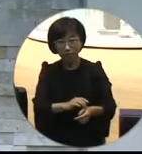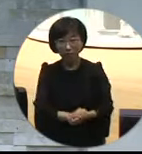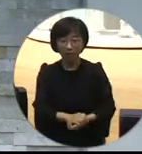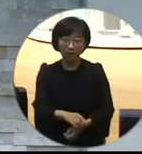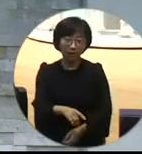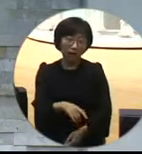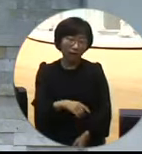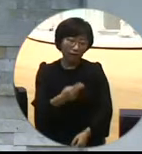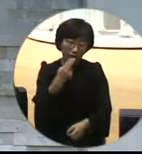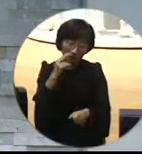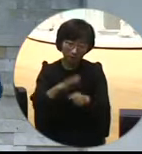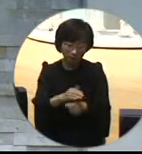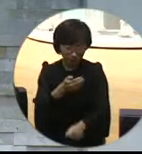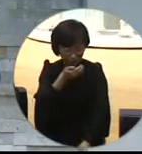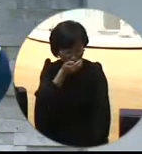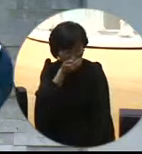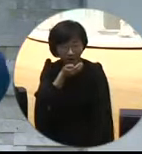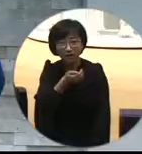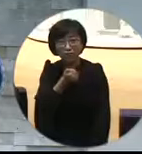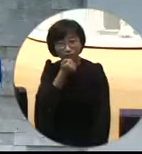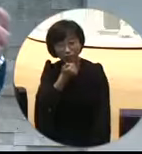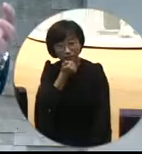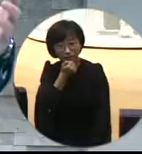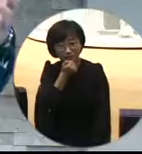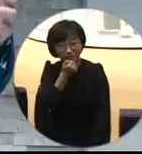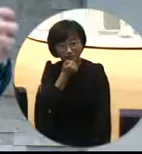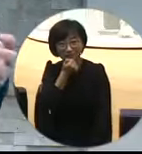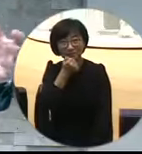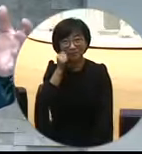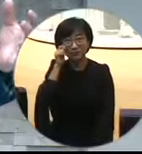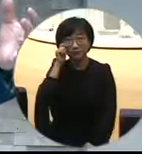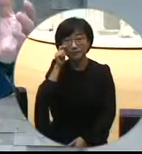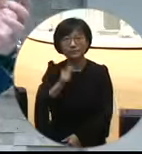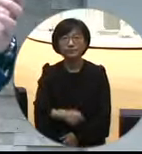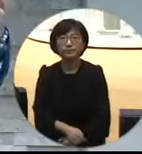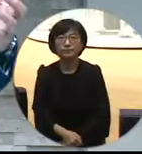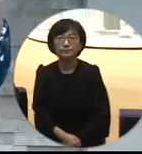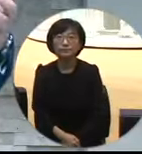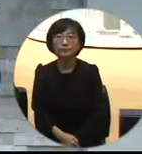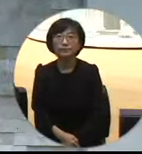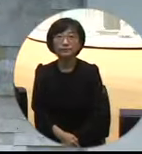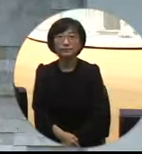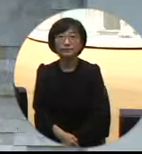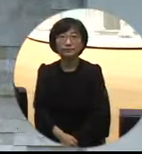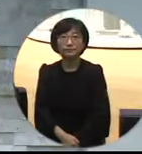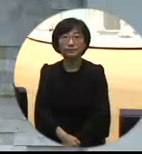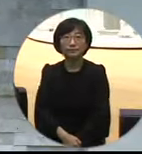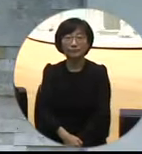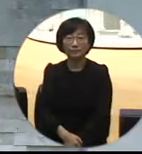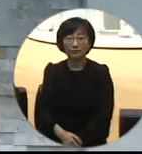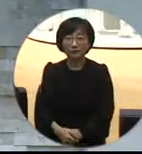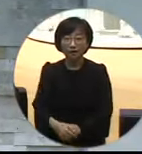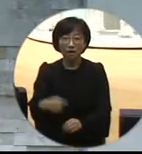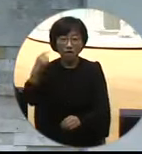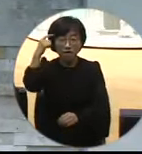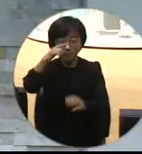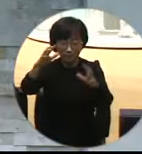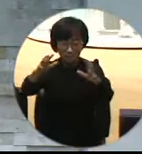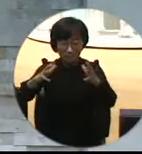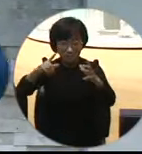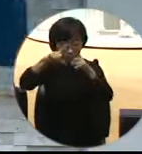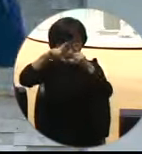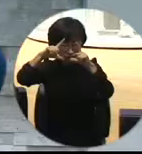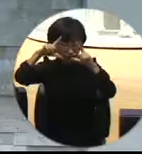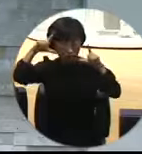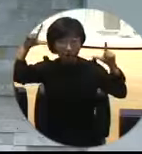우스워요, 우리 보면. 지금도 그 하바드에서 박사를 받고, 막 세계적인 인물도 지금도 이러고 있어요, 이러고.